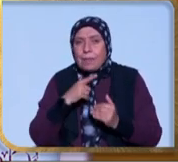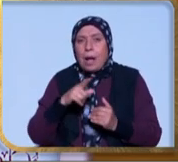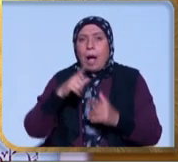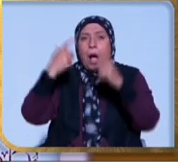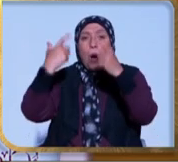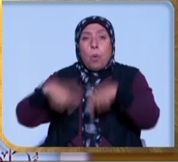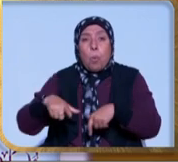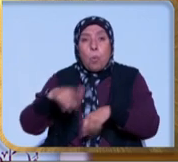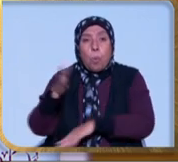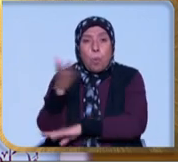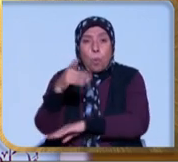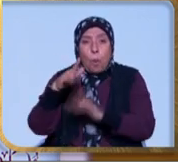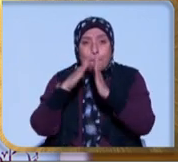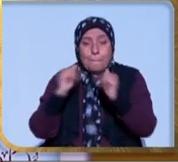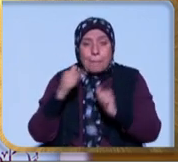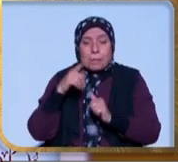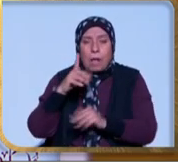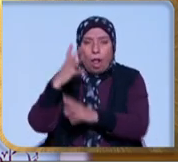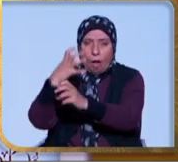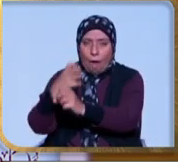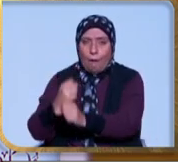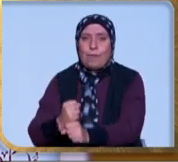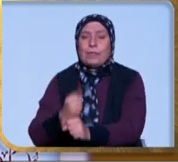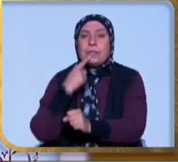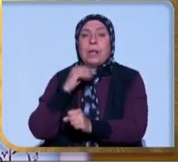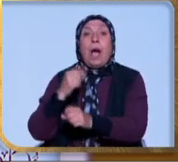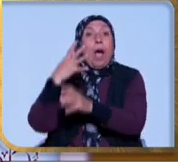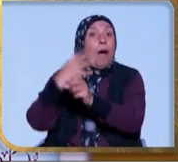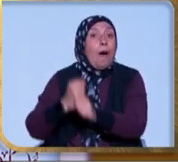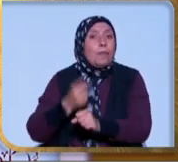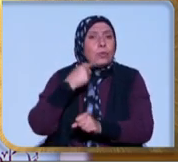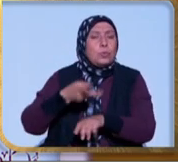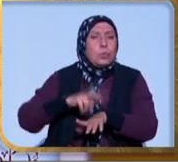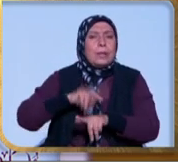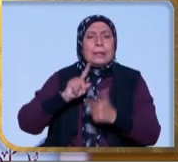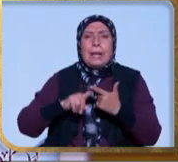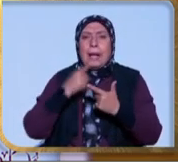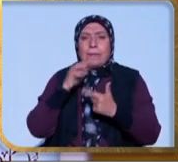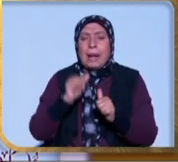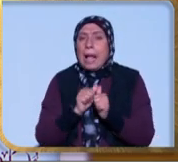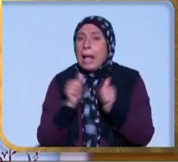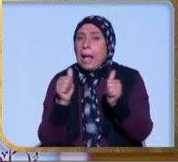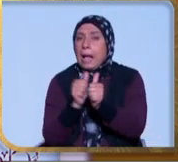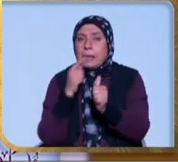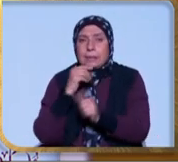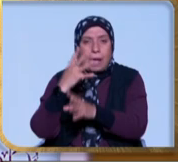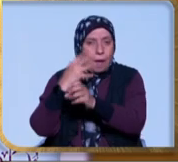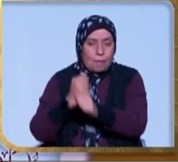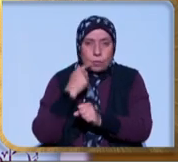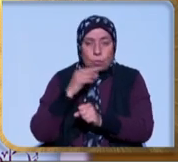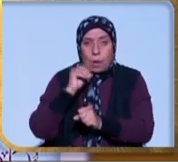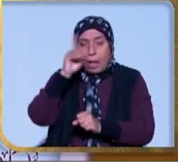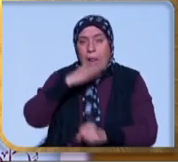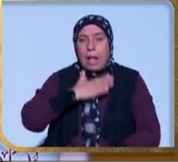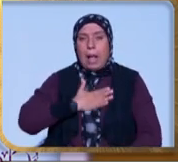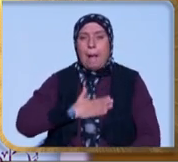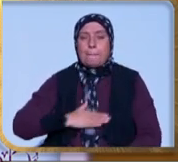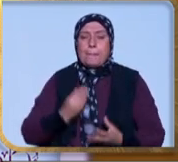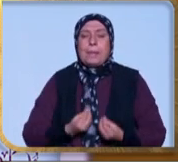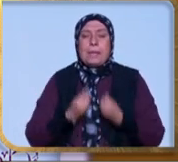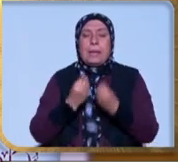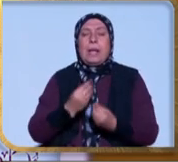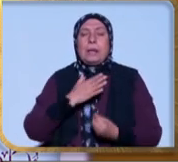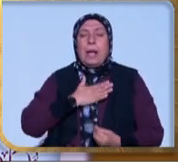الغالي مصر، وأنه يبارك في أهله، وأنه ينعم سبحانه وتعالى علينا بالأمن والأمان،